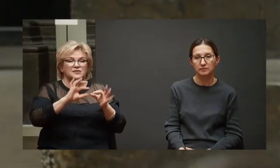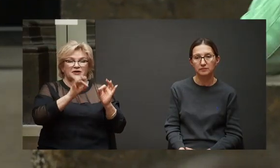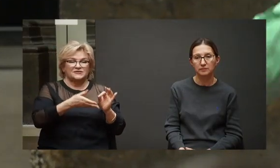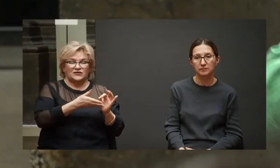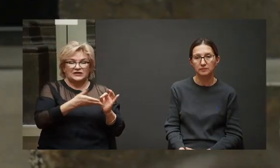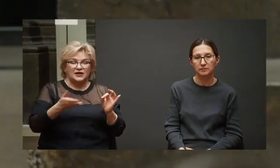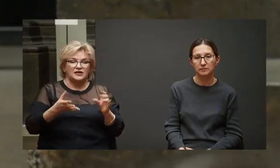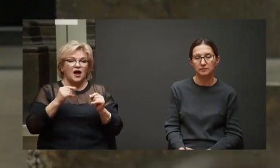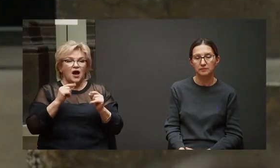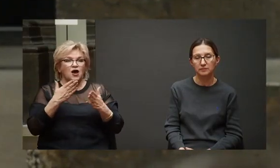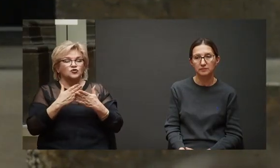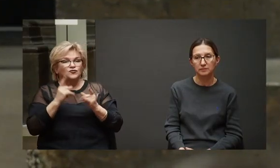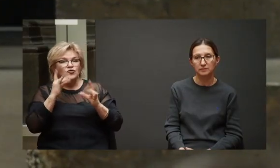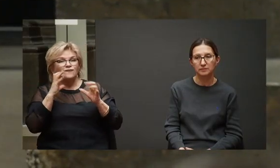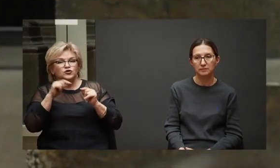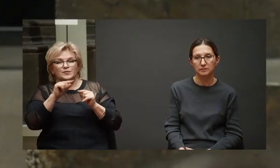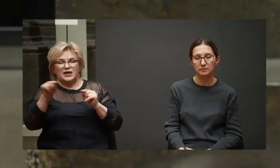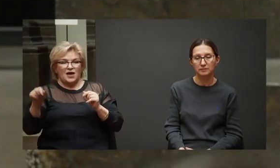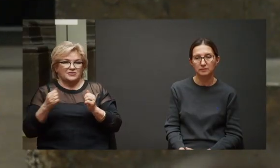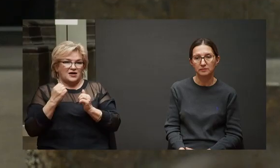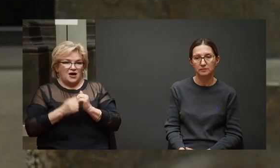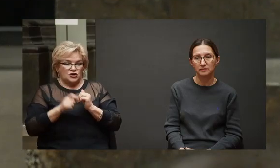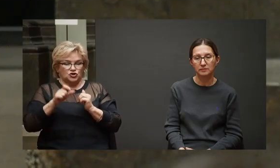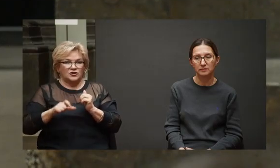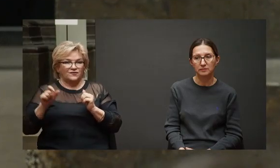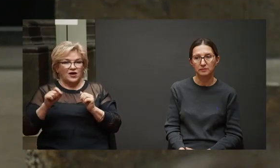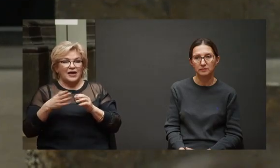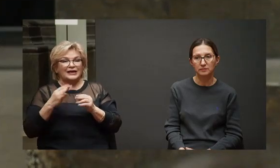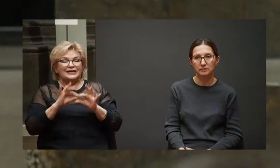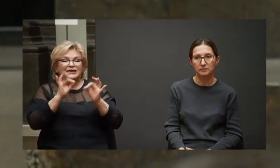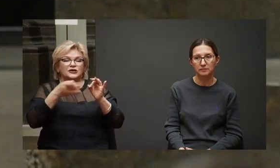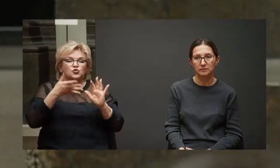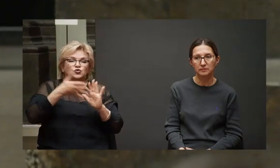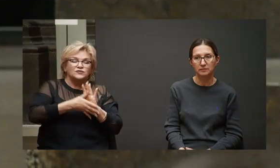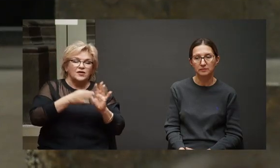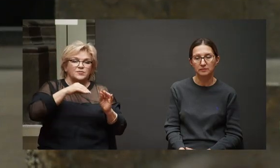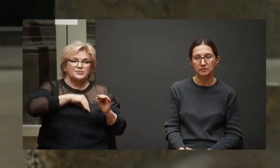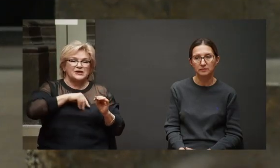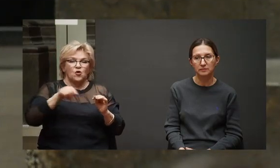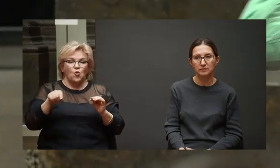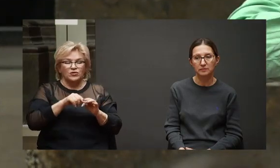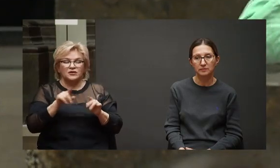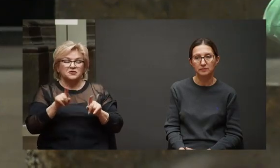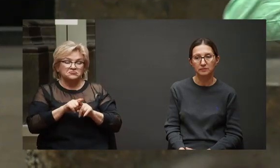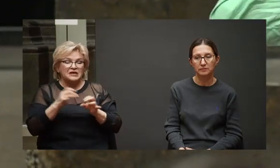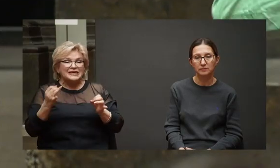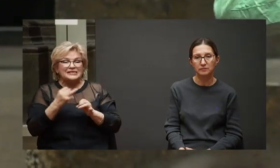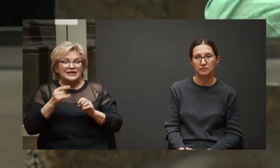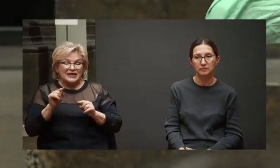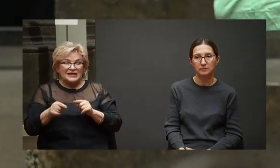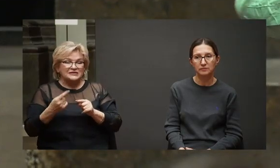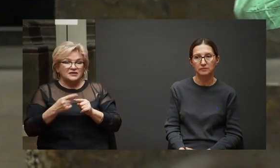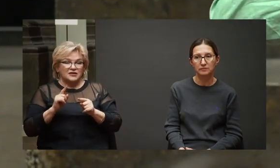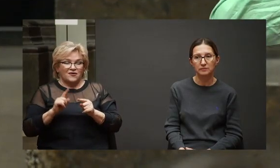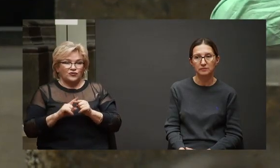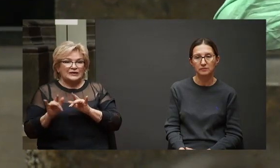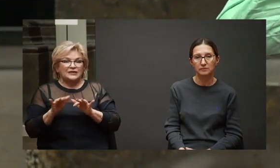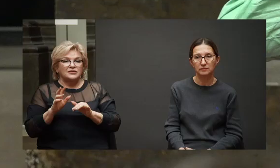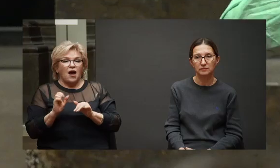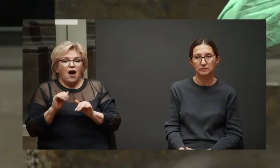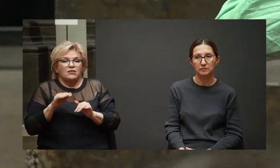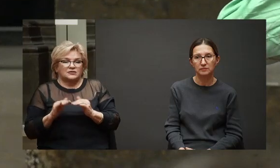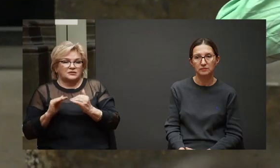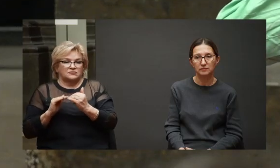в восприятии каждого конкретного зрителя. И, собственно, и искусствоведу, и психологу интересен вот этот вот акт их